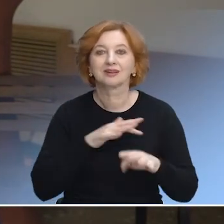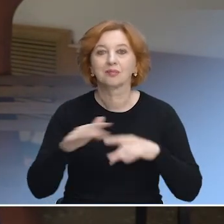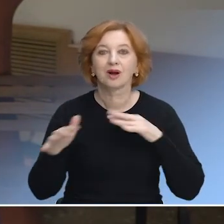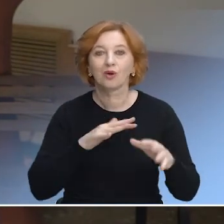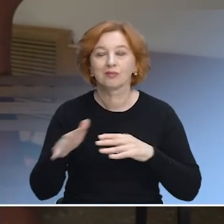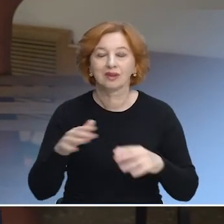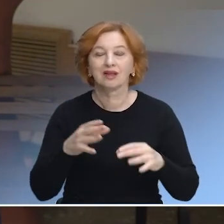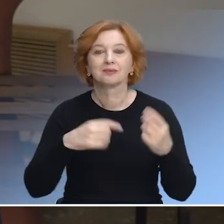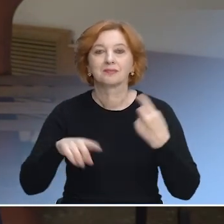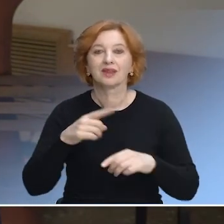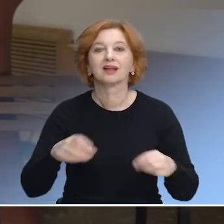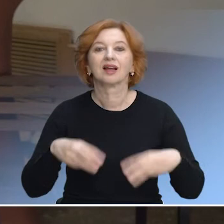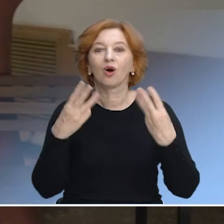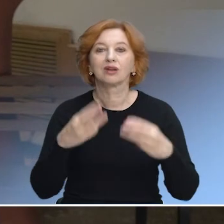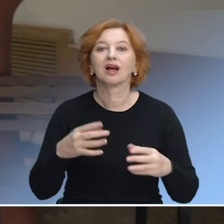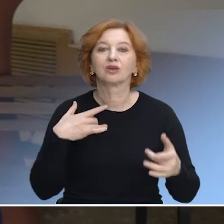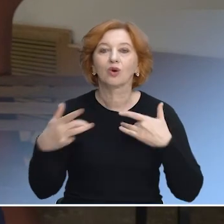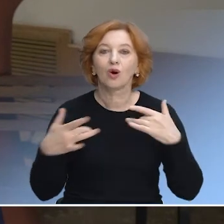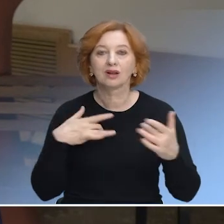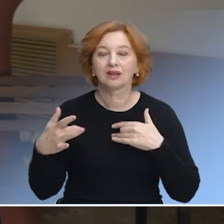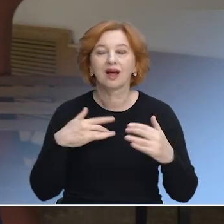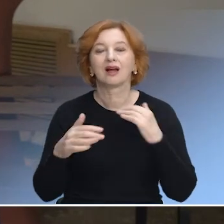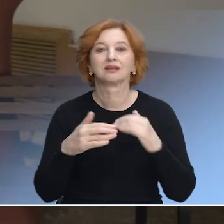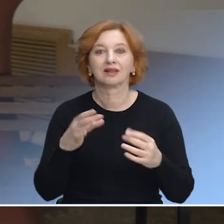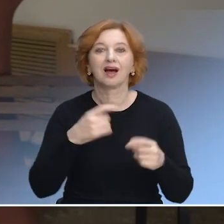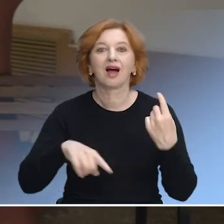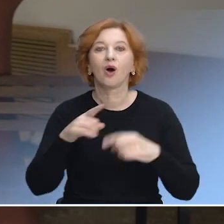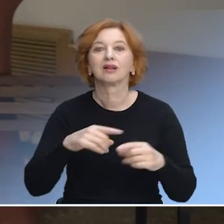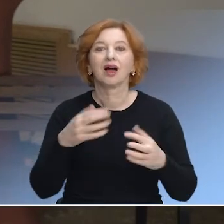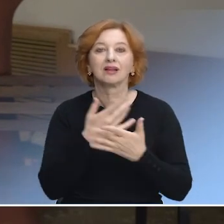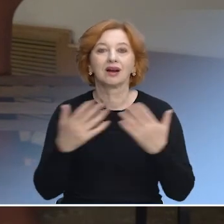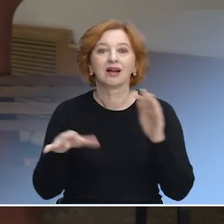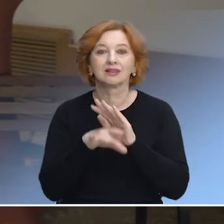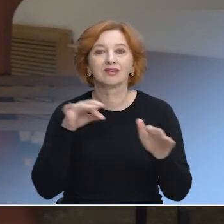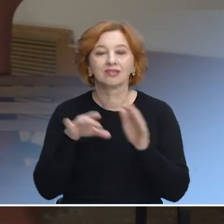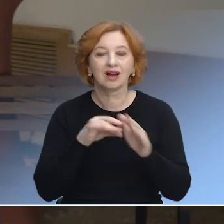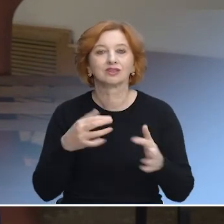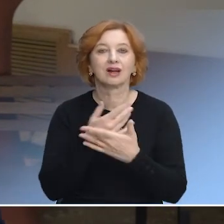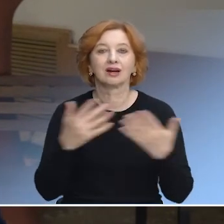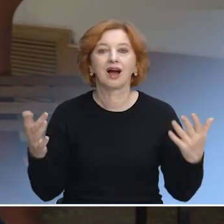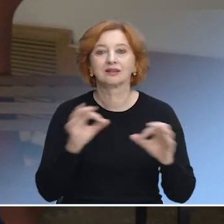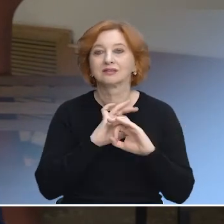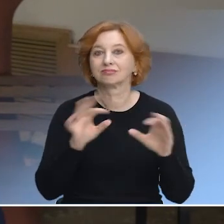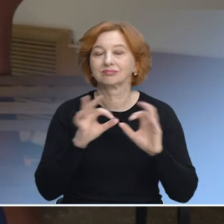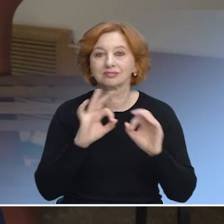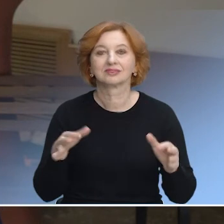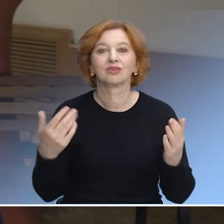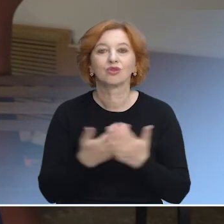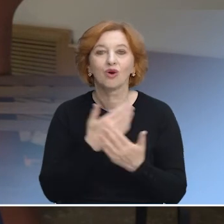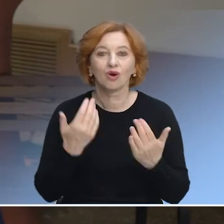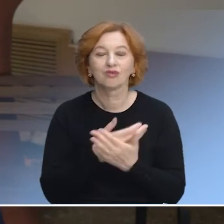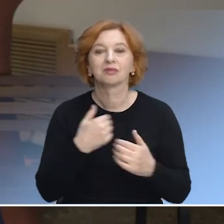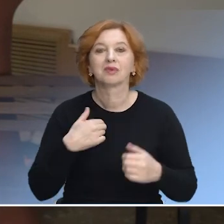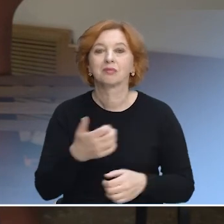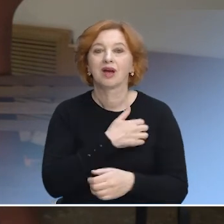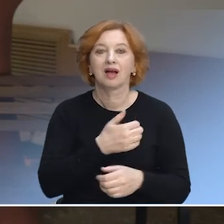и онлайн-концерты, и онлайн-викторины, и онлайн-квесты, и различные челленджи. Мне бы очень хотелось